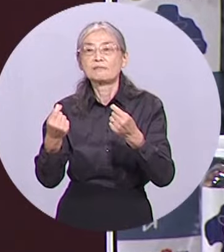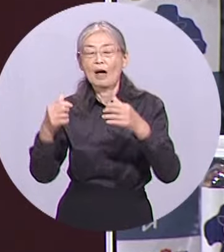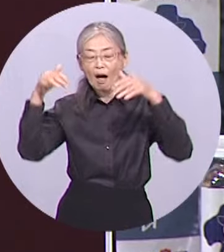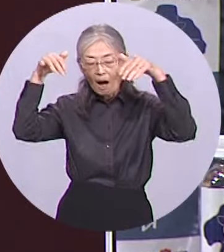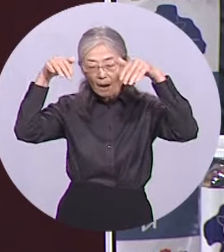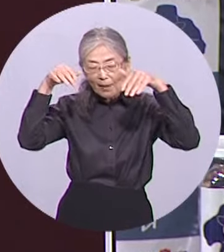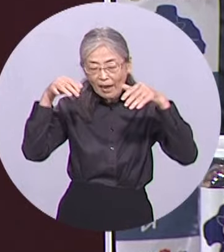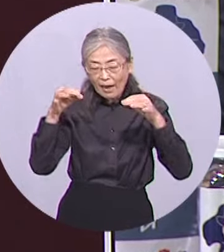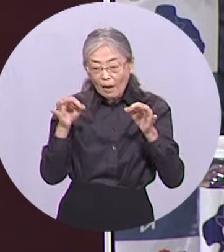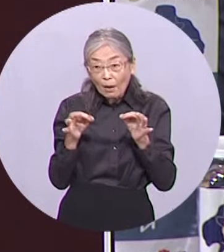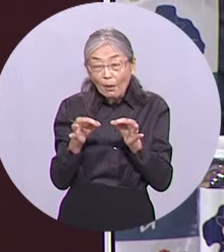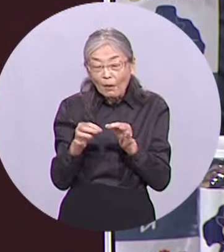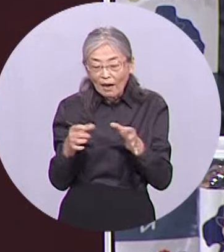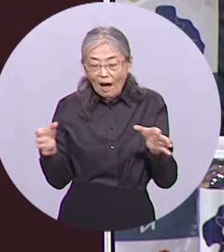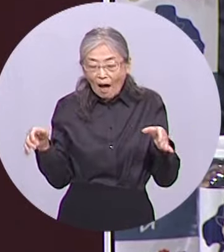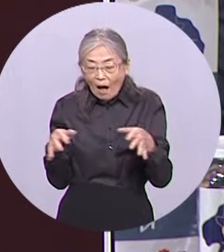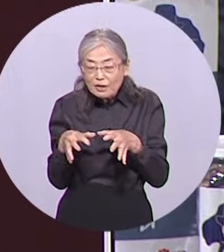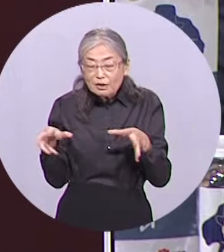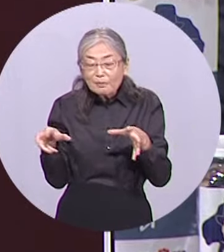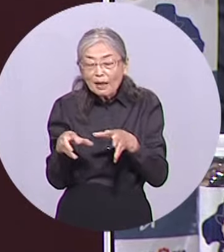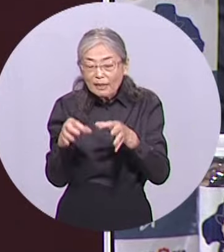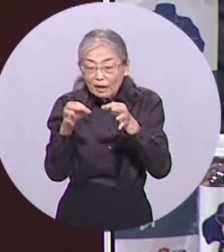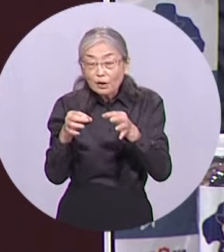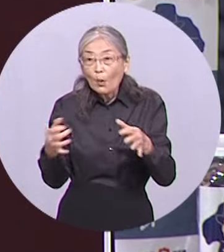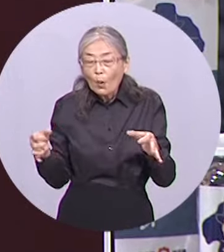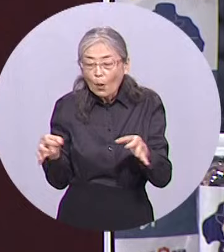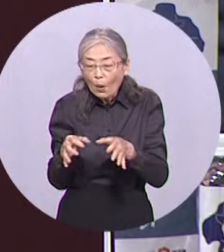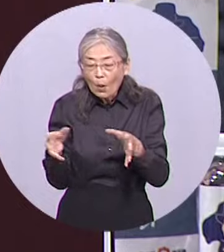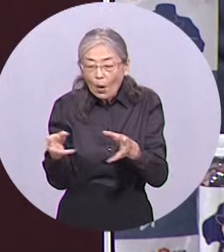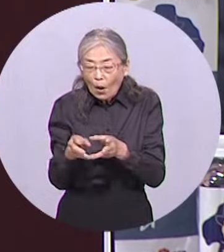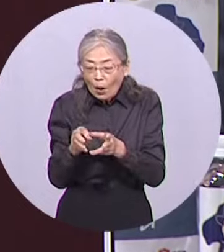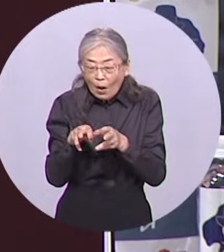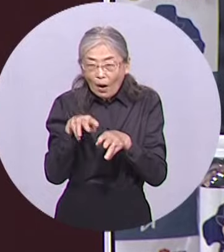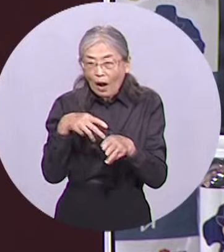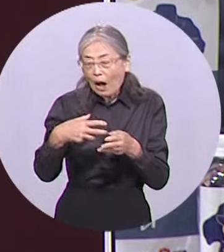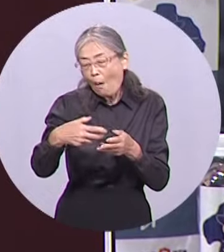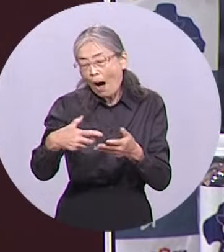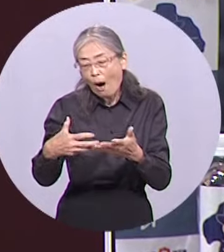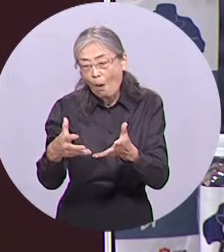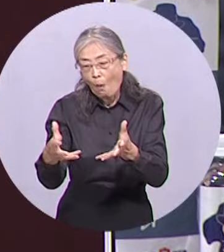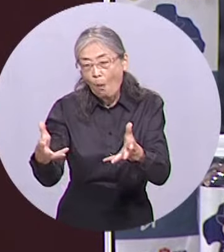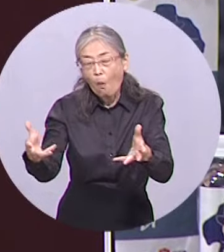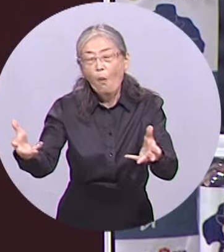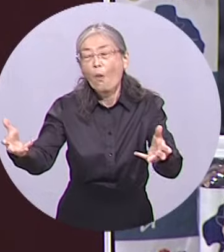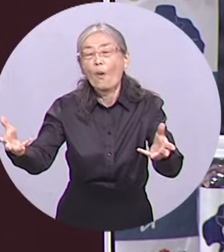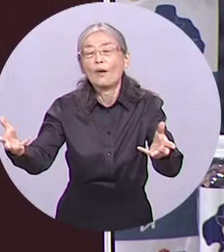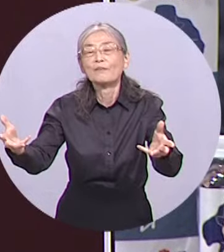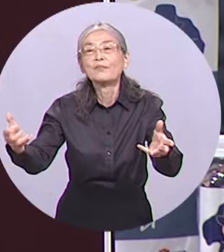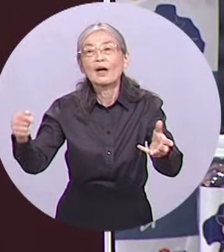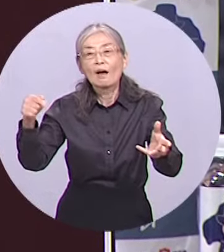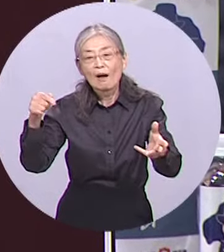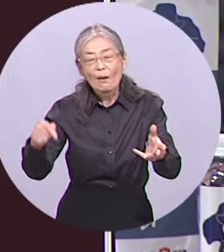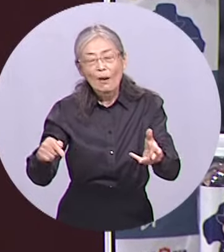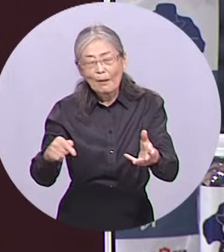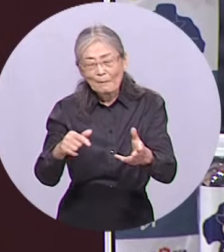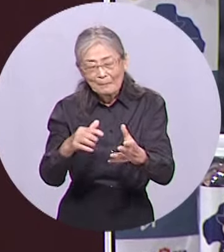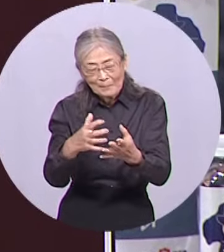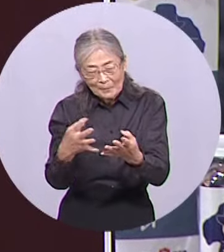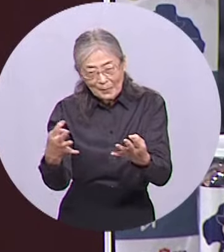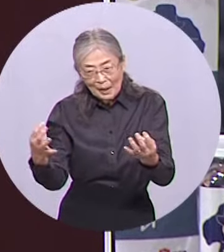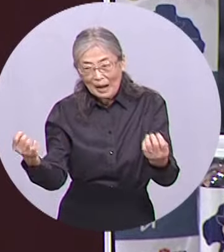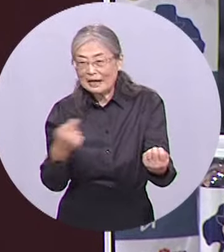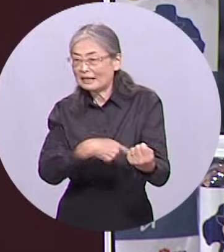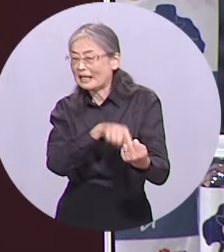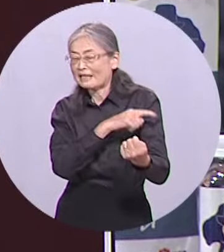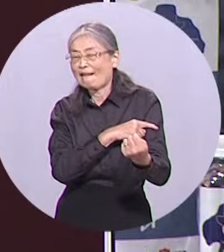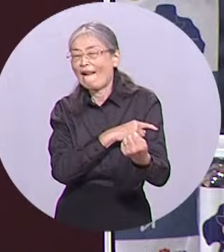一滴の雫が銀行に集まってきて、でそれが大河のように流れ始めれば、それはたくさんの原動力